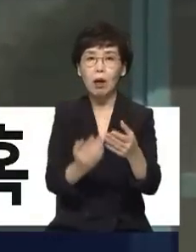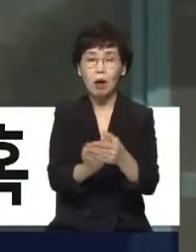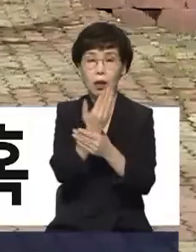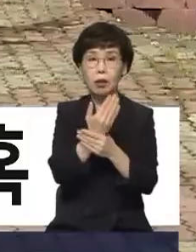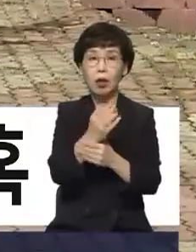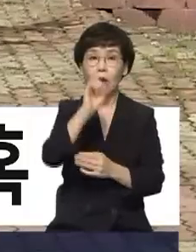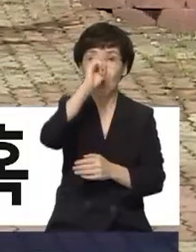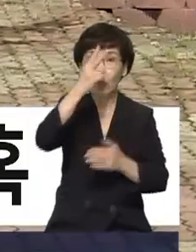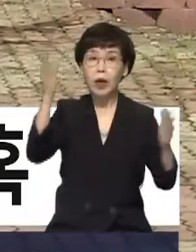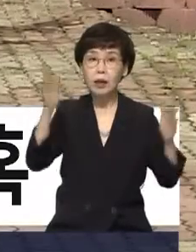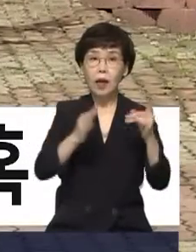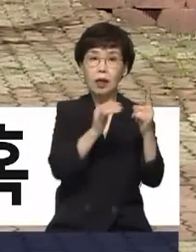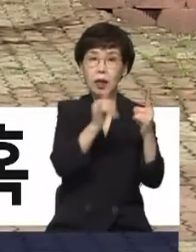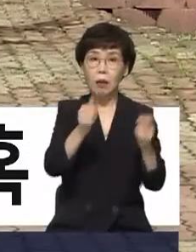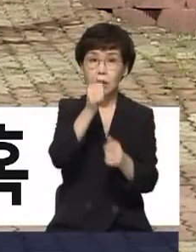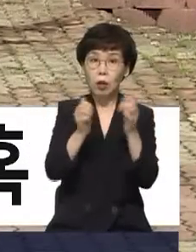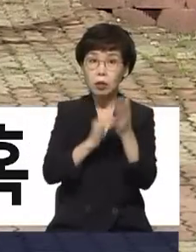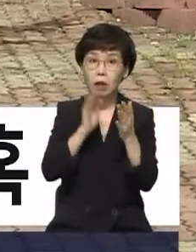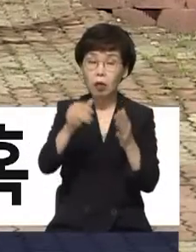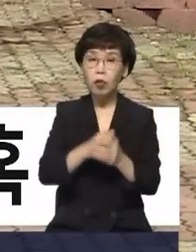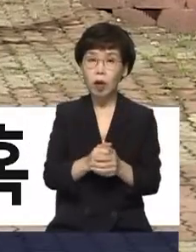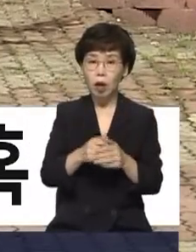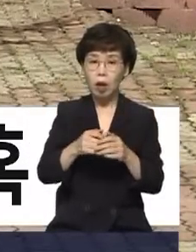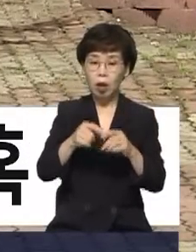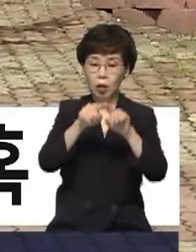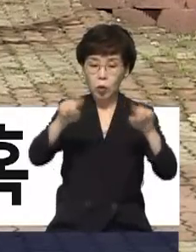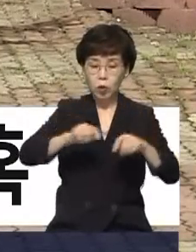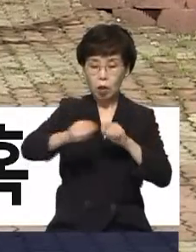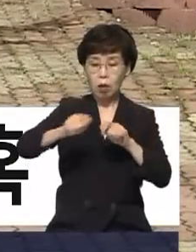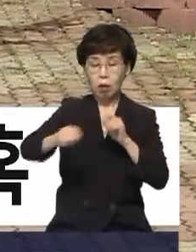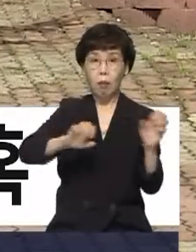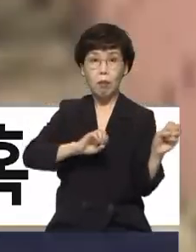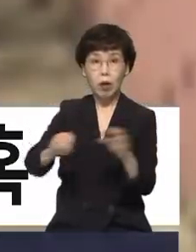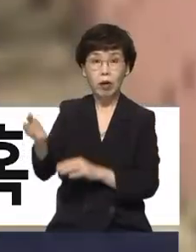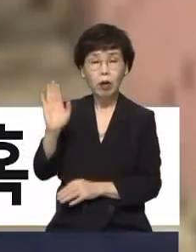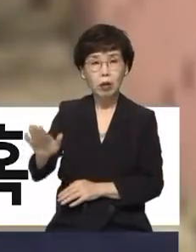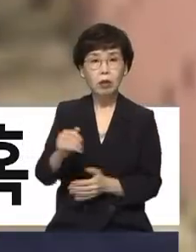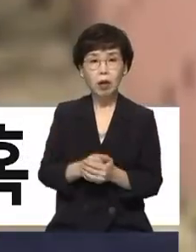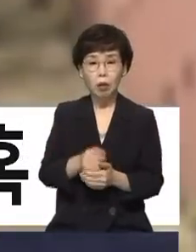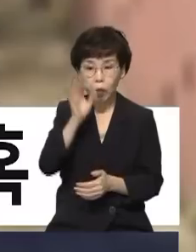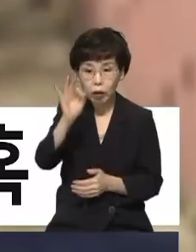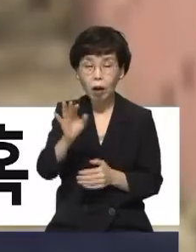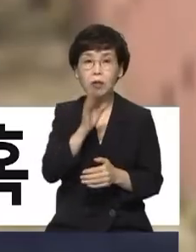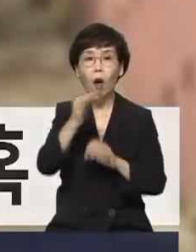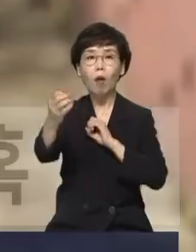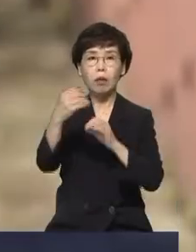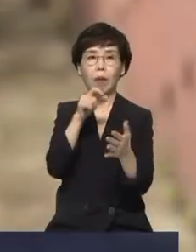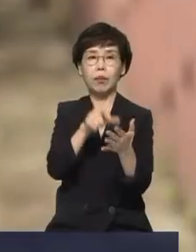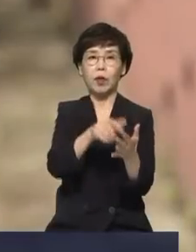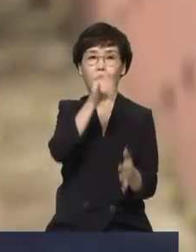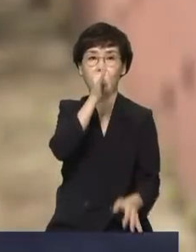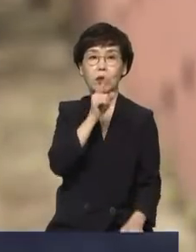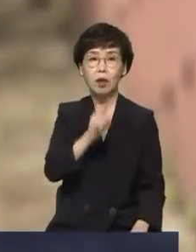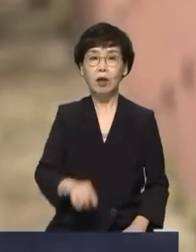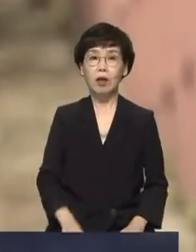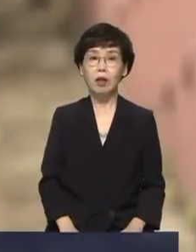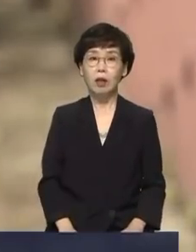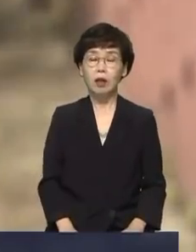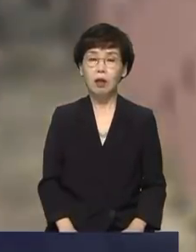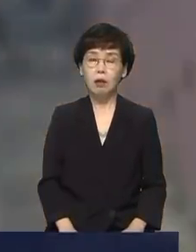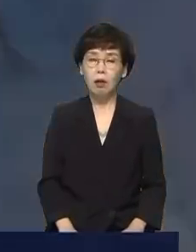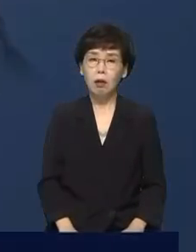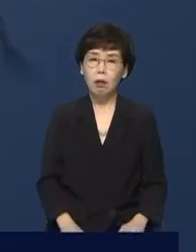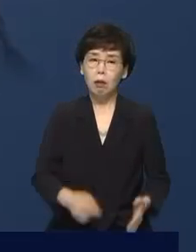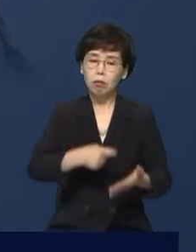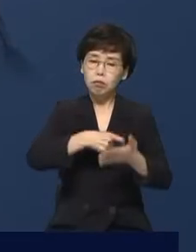2학년 학생 한 명이 시험이 끝나자마자 쪽지를 잘게 찢어 버렸는데 그 곳에 정답이 적혀 있었다는 겁니다 유출이 의심되는